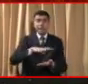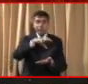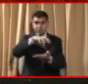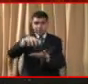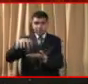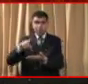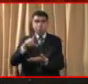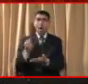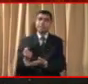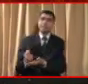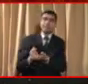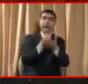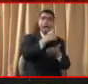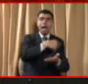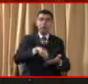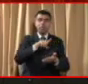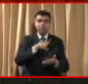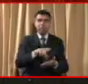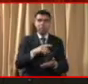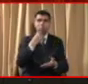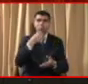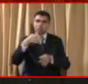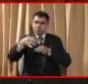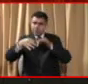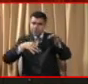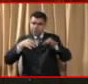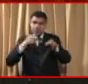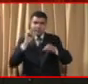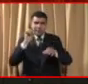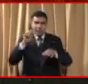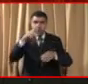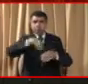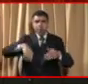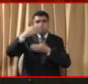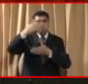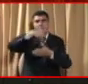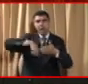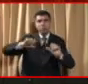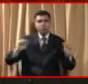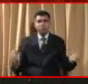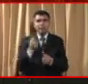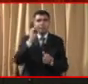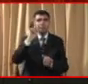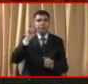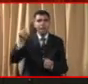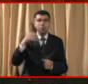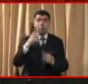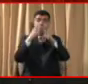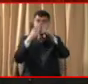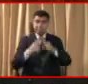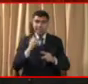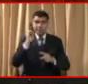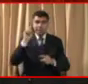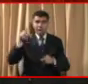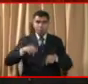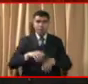السكانية نهتم بها، ويمكن يكون واحد المعيار اللي يتم تطبيقه على الصعيد الوطني، نعطيو نسبة مئوية من الميزانيات المخصصة